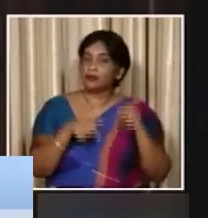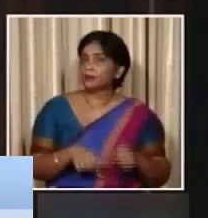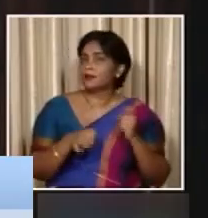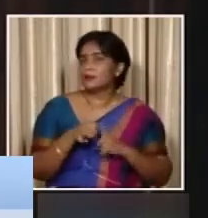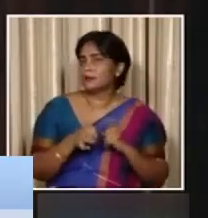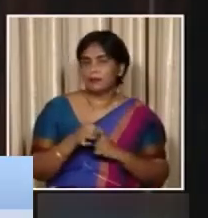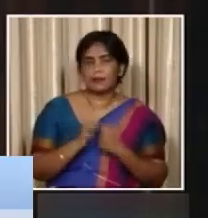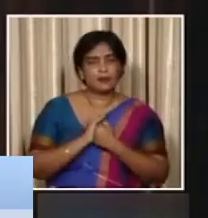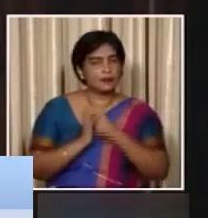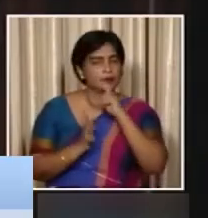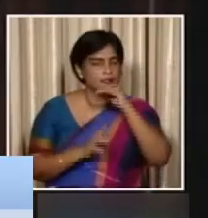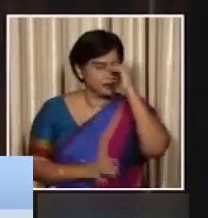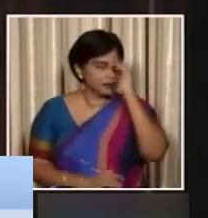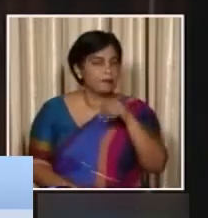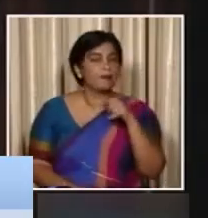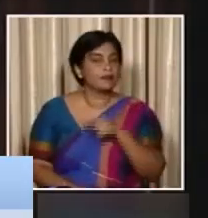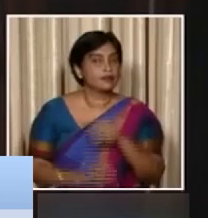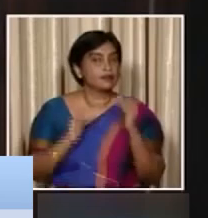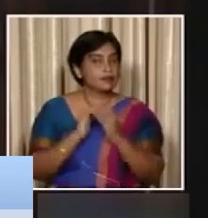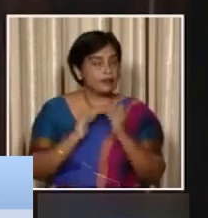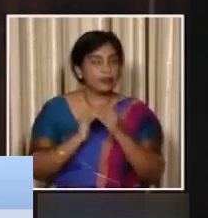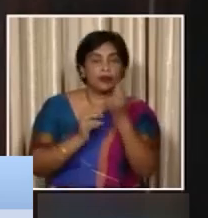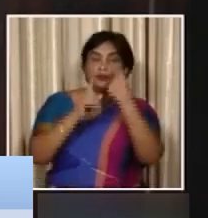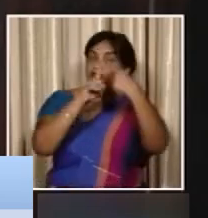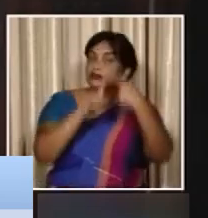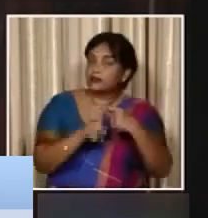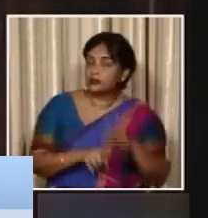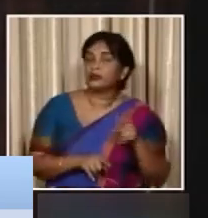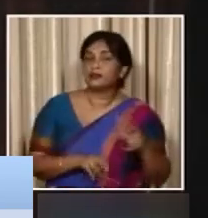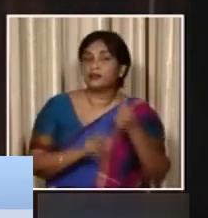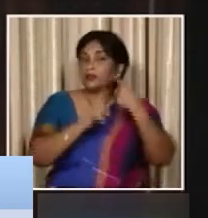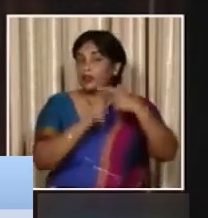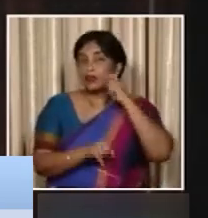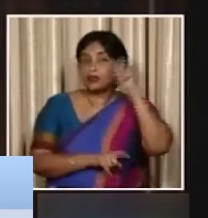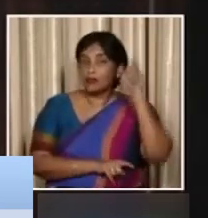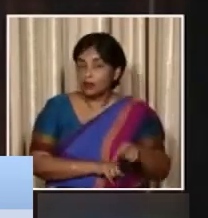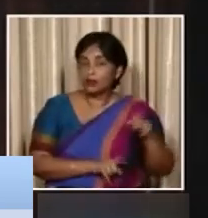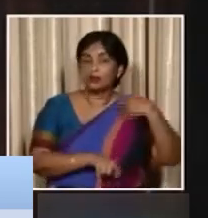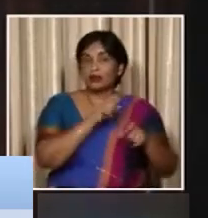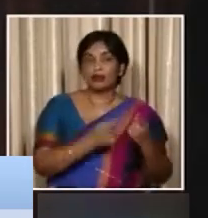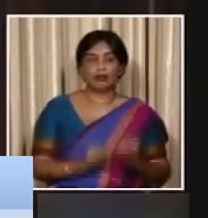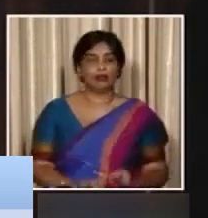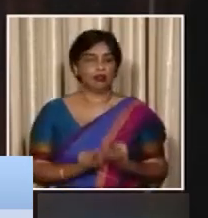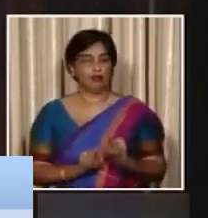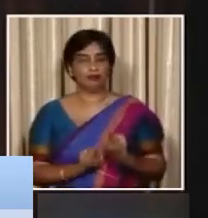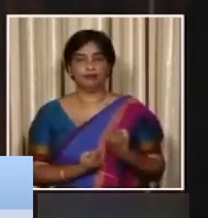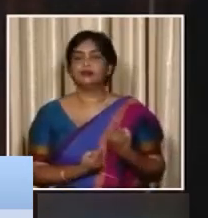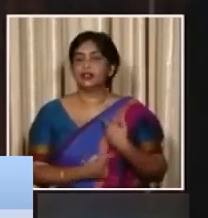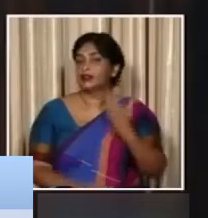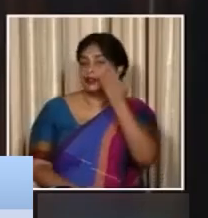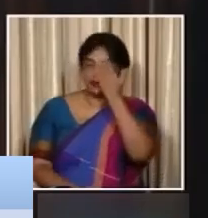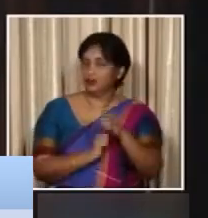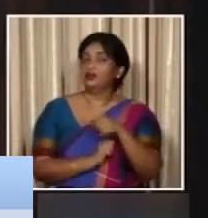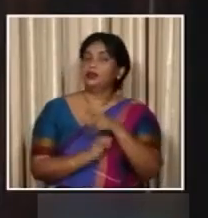ගරු කතානායකතුමනි මේ නිවාස තක්සේරු කරන්න යෑමේදී තක්සේරු නිලධාරීන් සහ අනිකුත් නිලධාරීන් ගිහිගේ. එහෙනම් අපි මම ඉල්ලීමක්